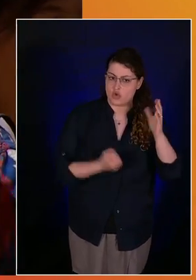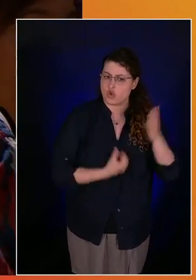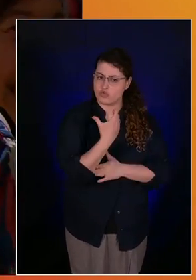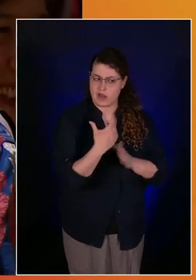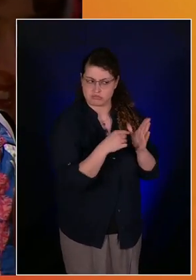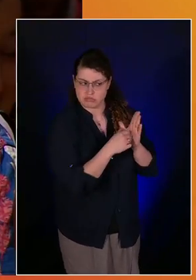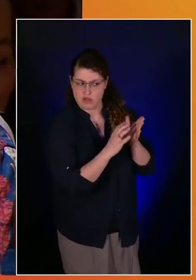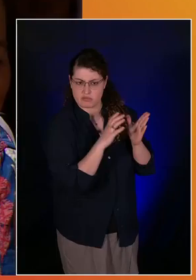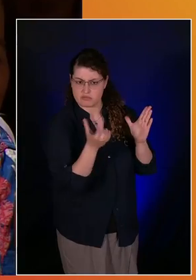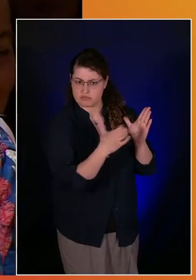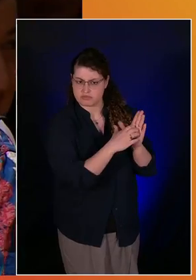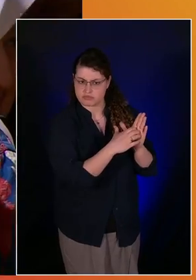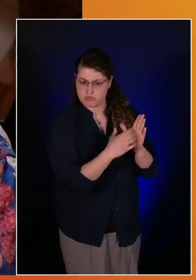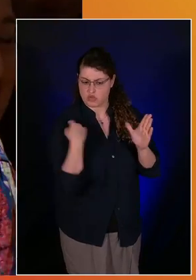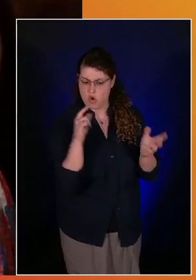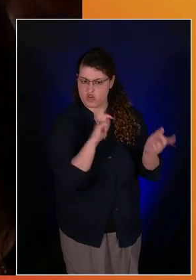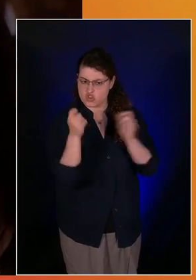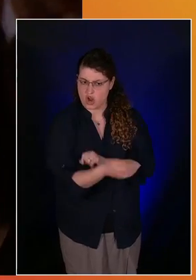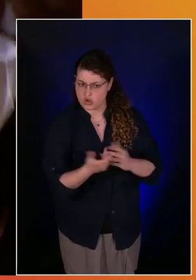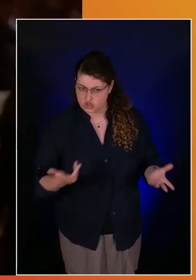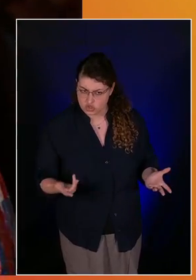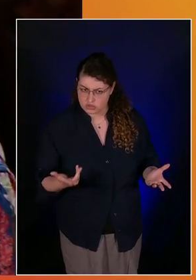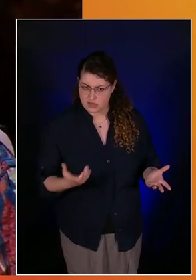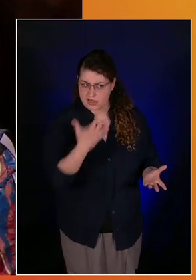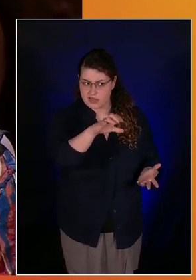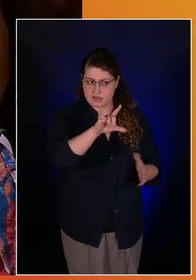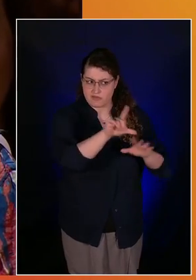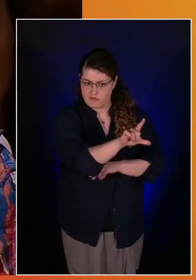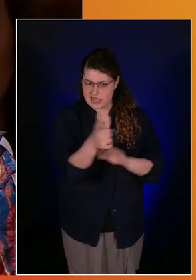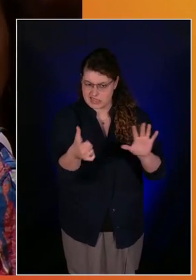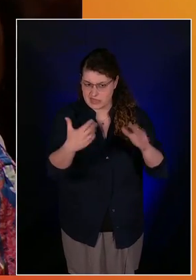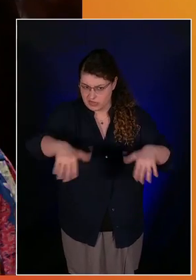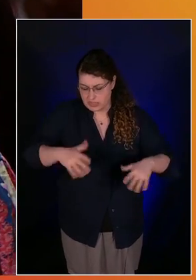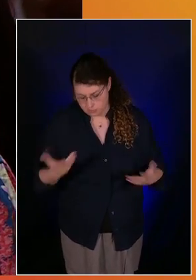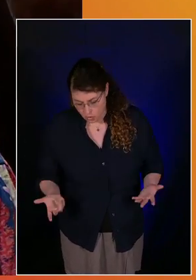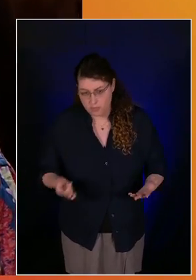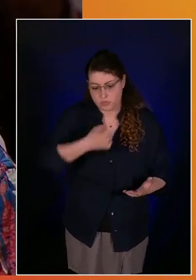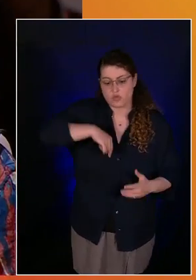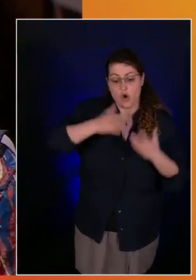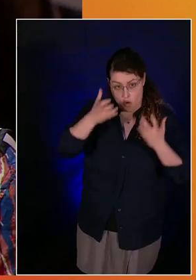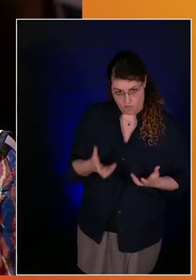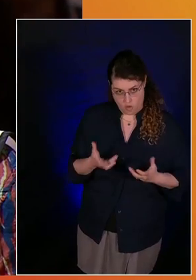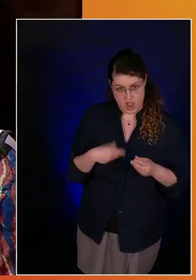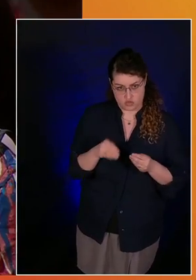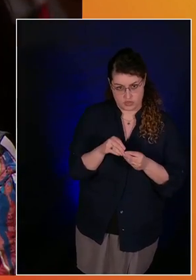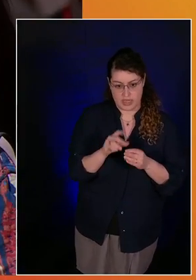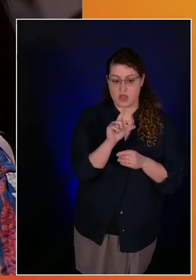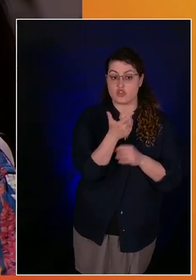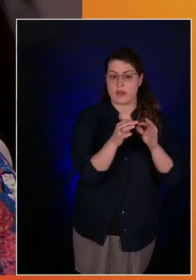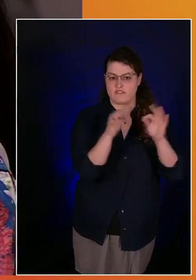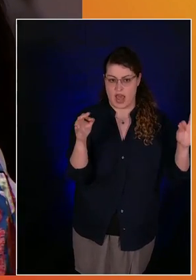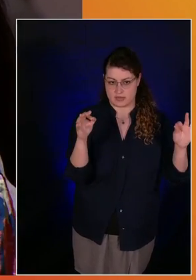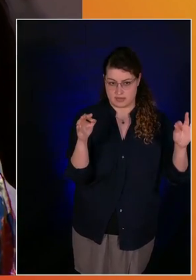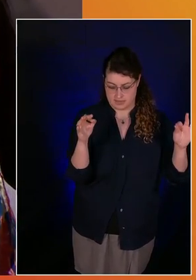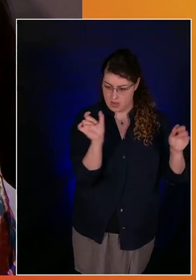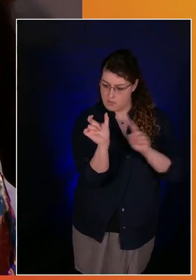version a changé de numéro oui et qui n'est plus le 526ou D' n voulons à la deuxème phrase supprimer le